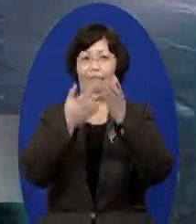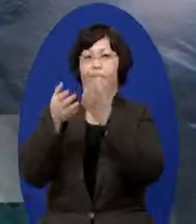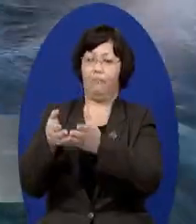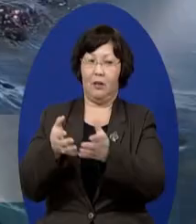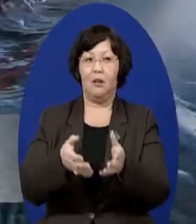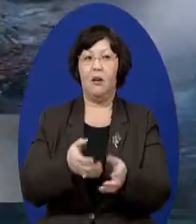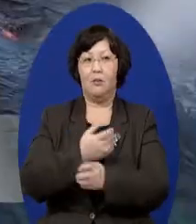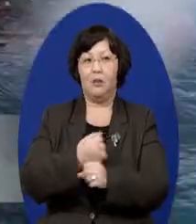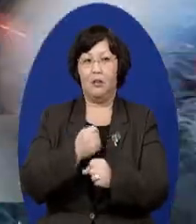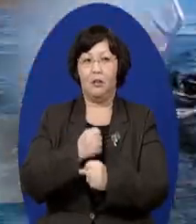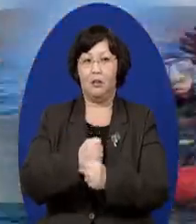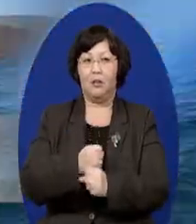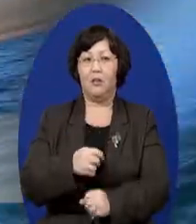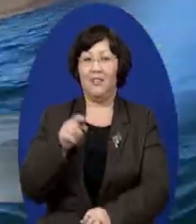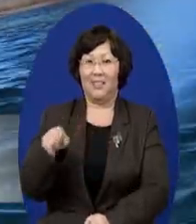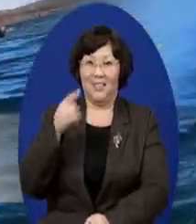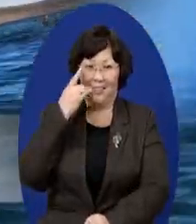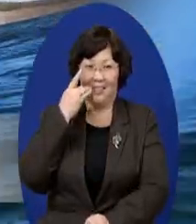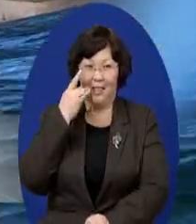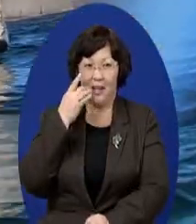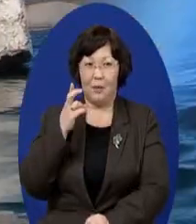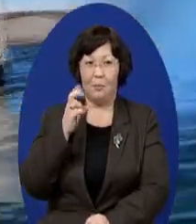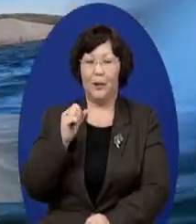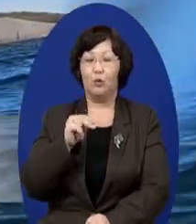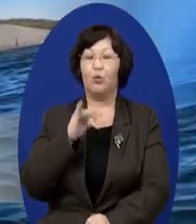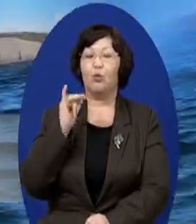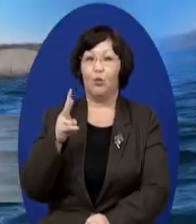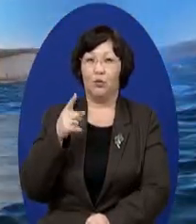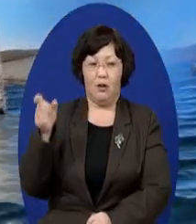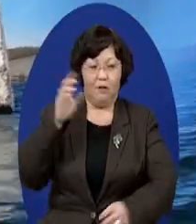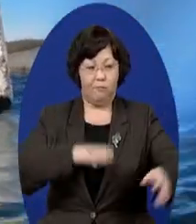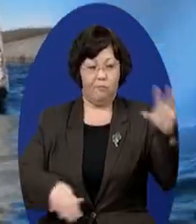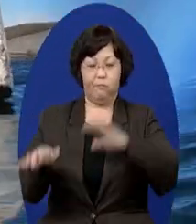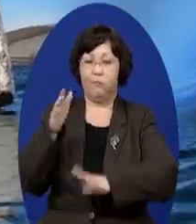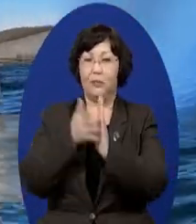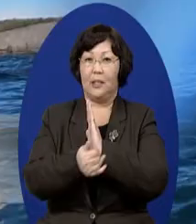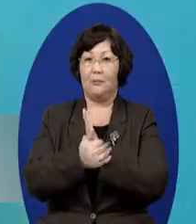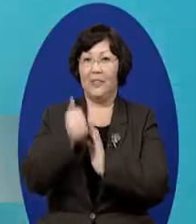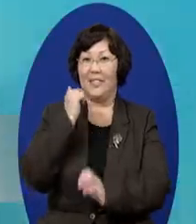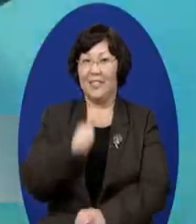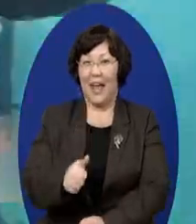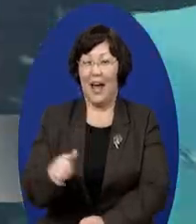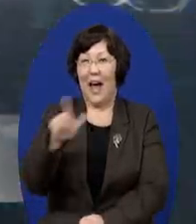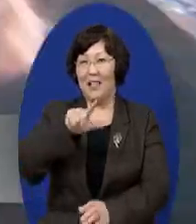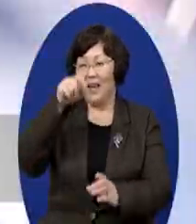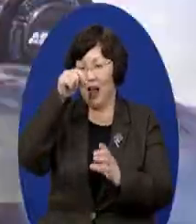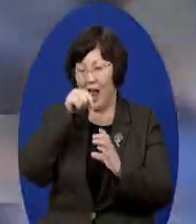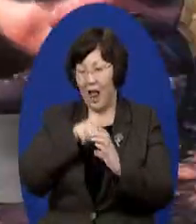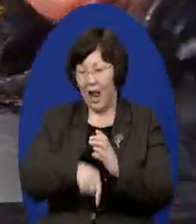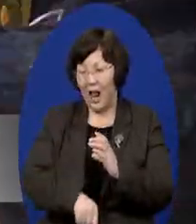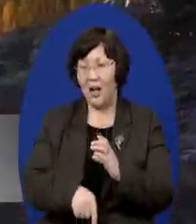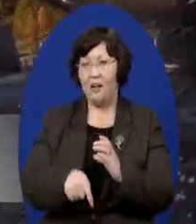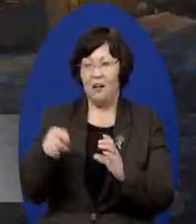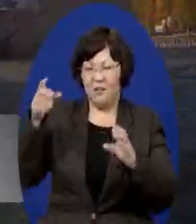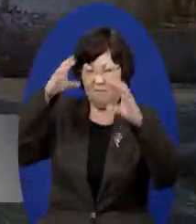ажиллагааны гүний шумбалтууд дээрэс нь өөрийнхөө чадварыг ашиглаж гүний уснаас 90 анх аврах ажиллагаанд